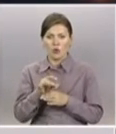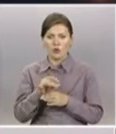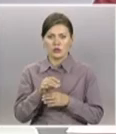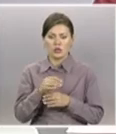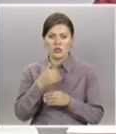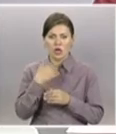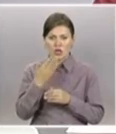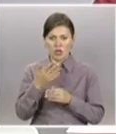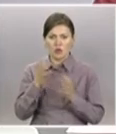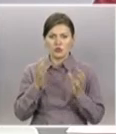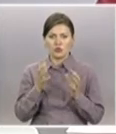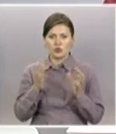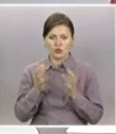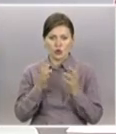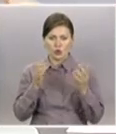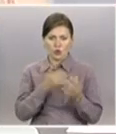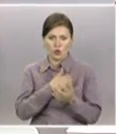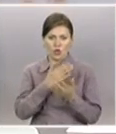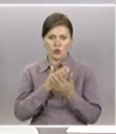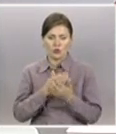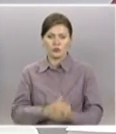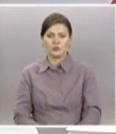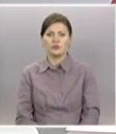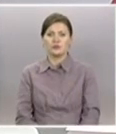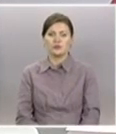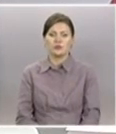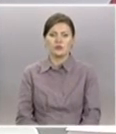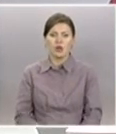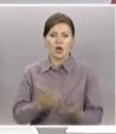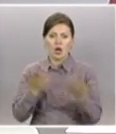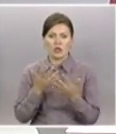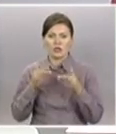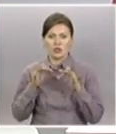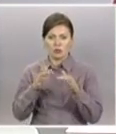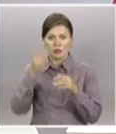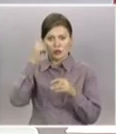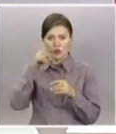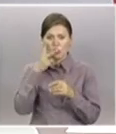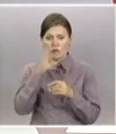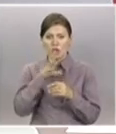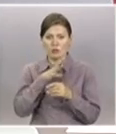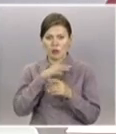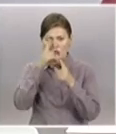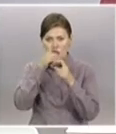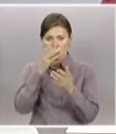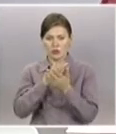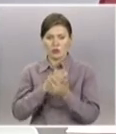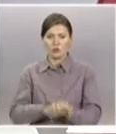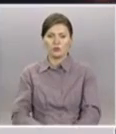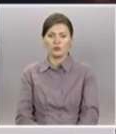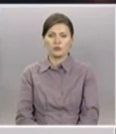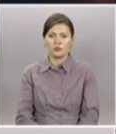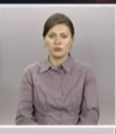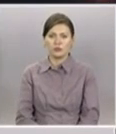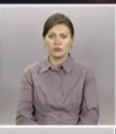дін жағынан ұстансақ болады деген. Оған қалдай шара қолданасыздар, өйткені ол білгеннен кейін көргеннен кейін сізге хабарлап отыр. Дұрыс.